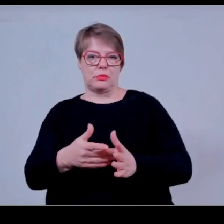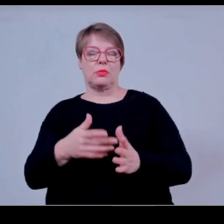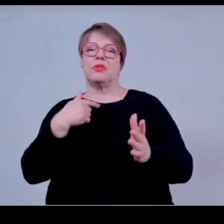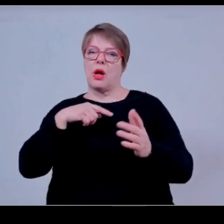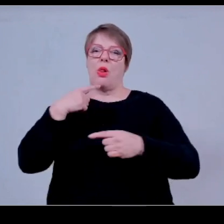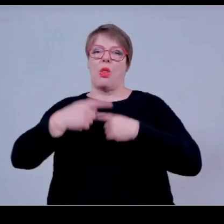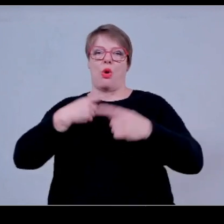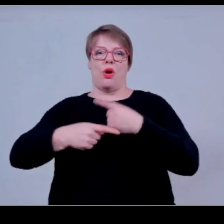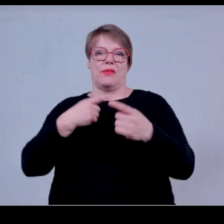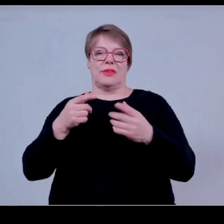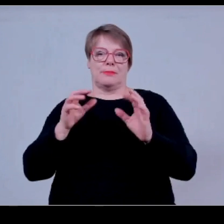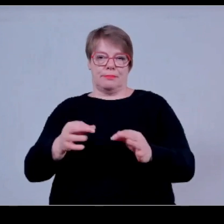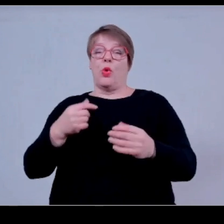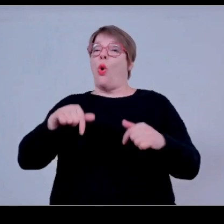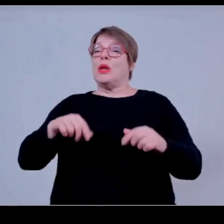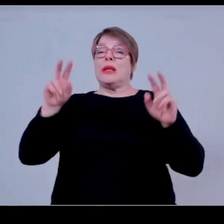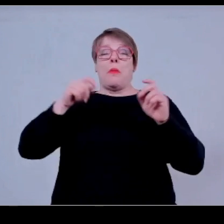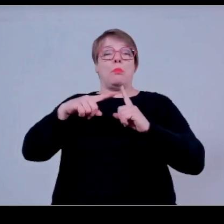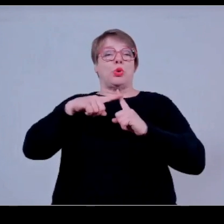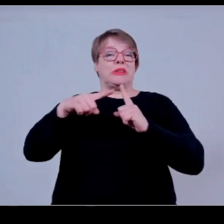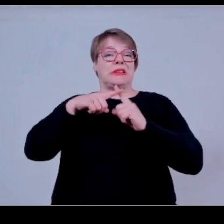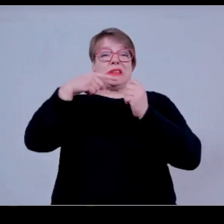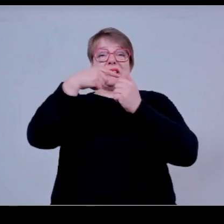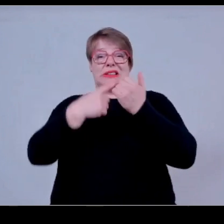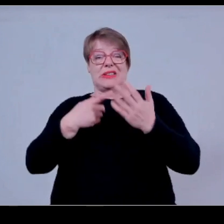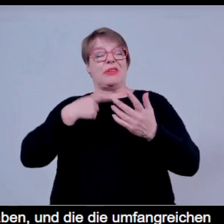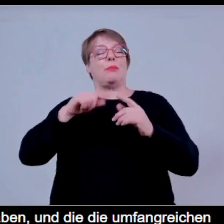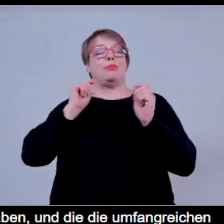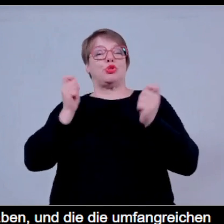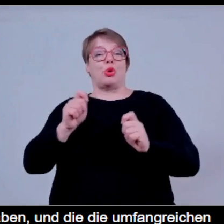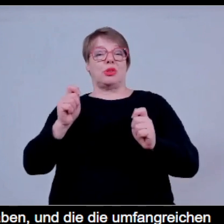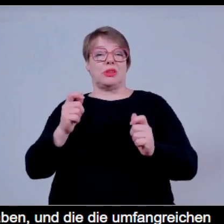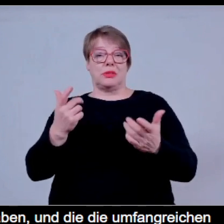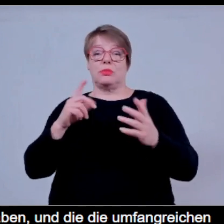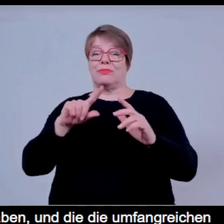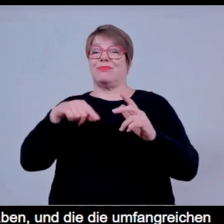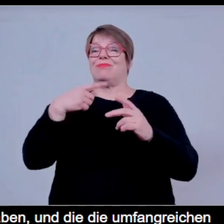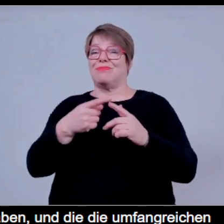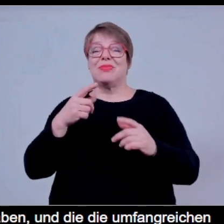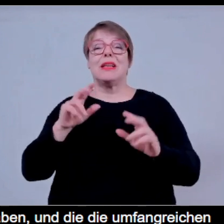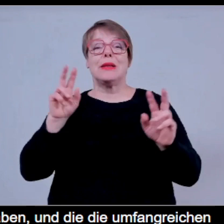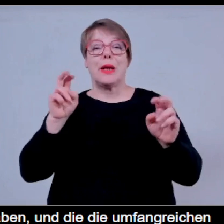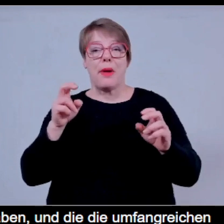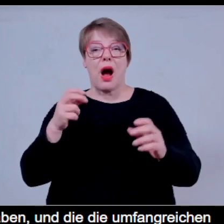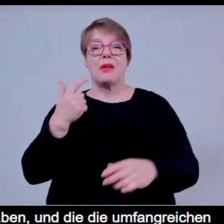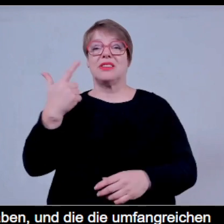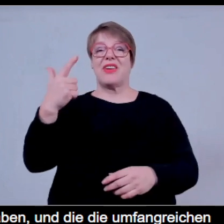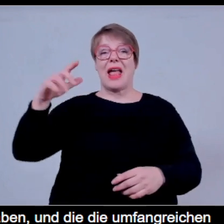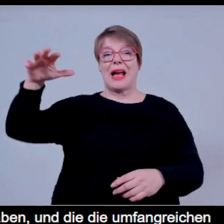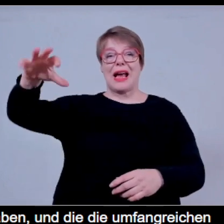Das ist also gerade der Nordostbayern ist massiv jetzt an mich herangetreten über alle Kommunalpolitik und Abgeordneten.